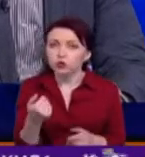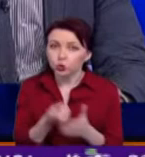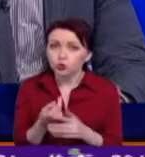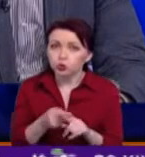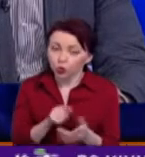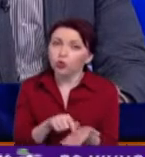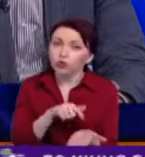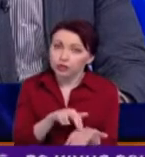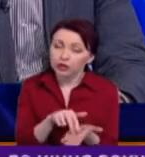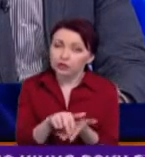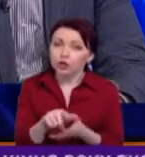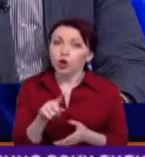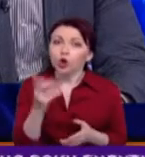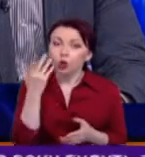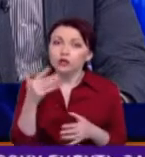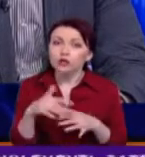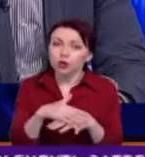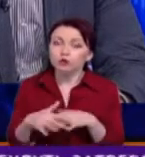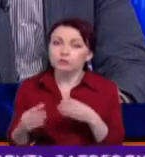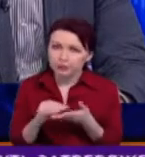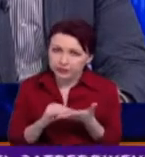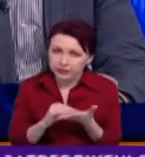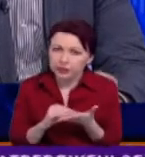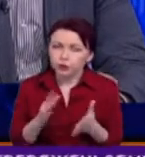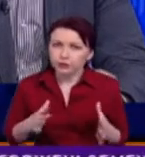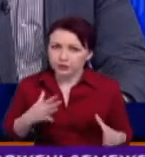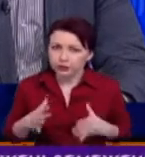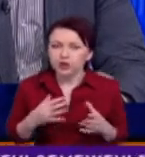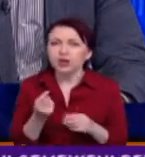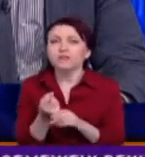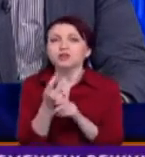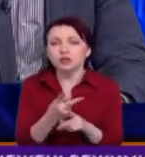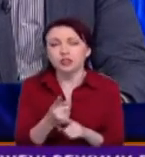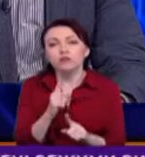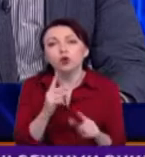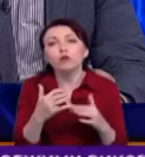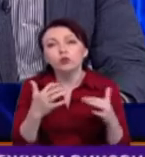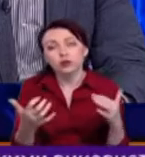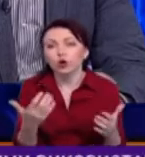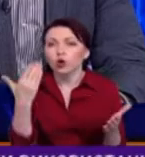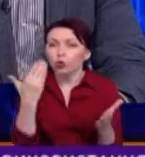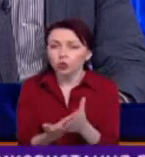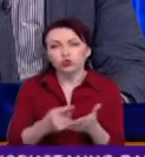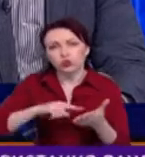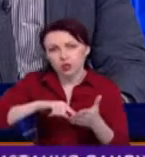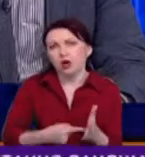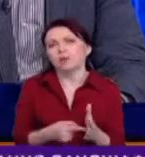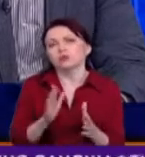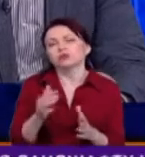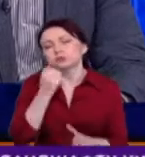особисто, що коли народ прорепетирує, як вигнати Верховну Раду, оце буде тоді крапка.